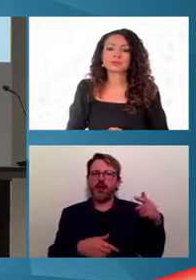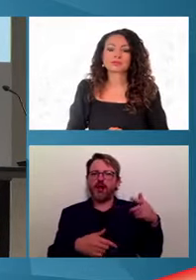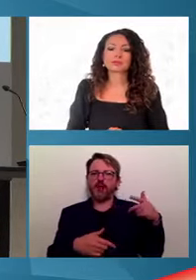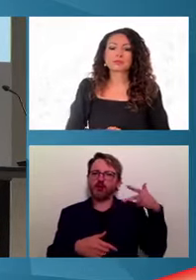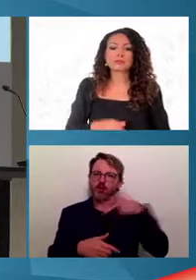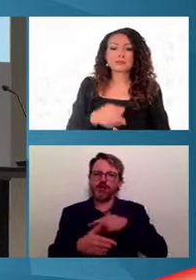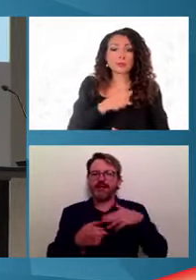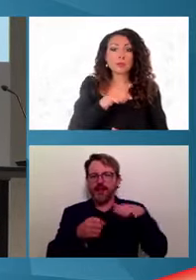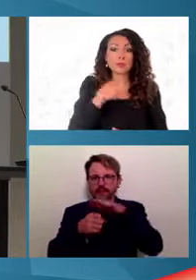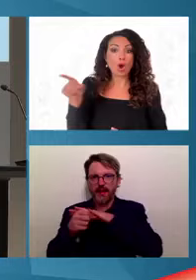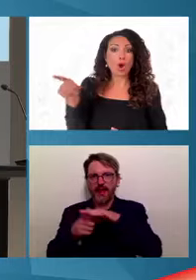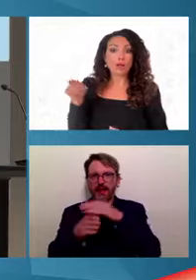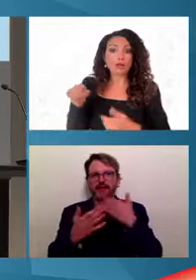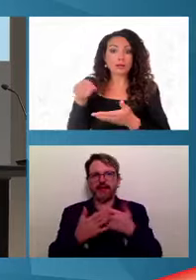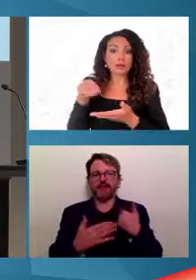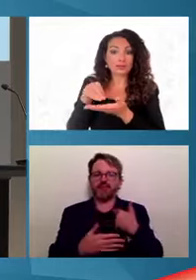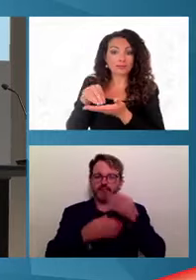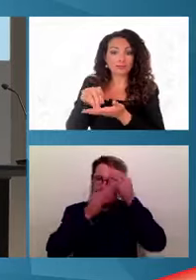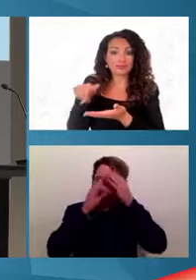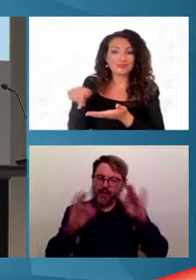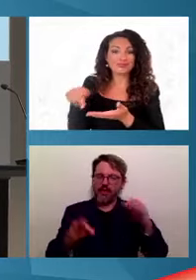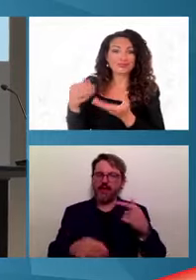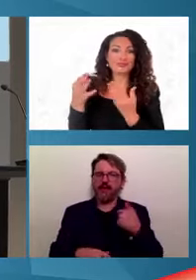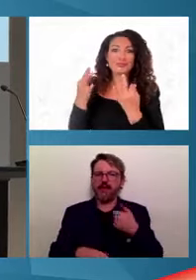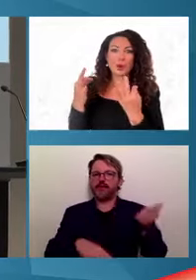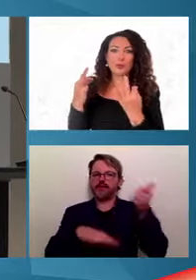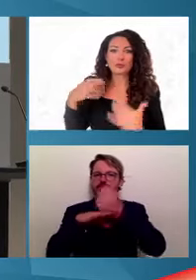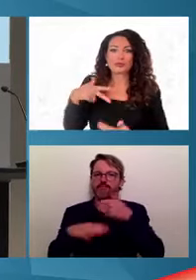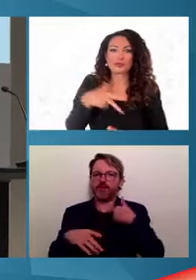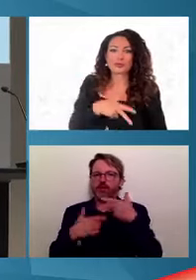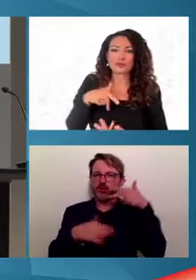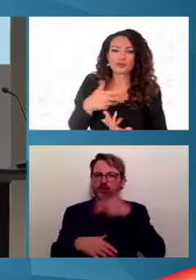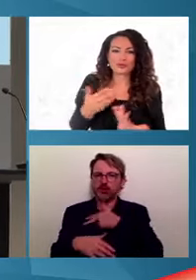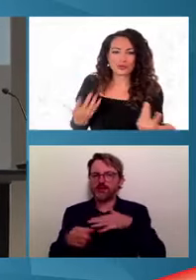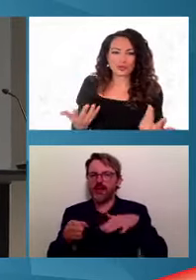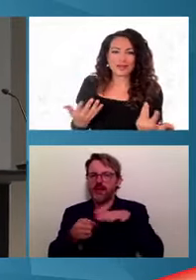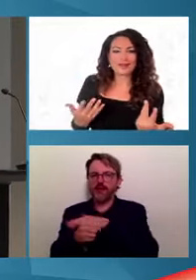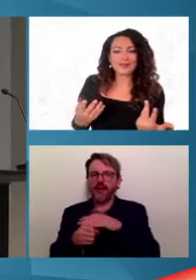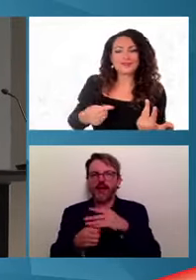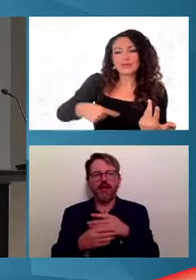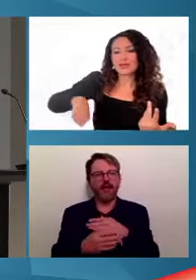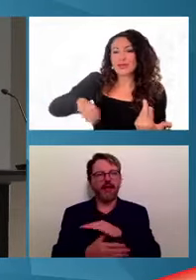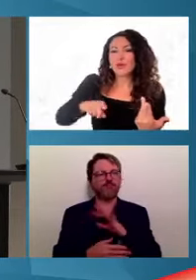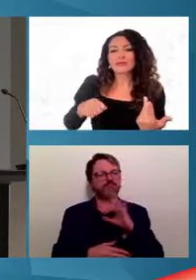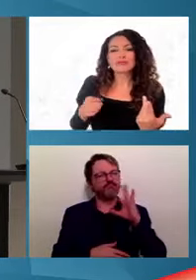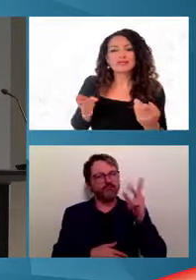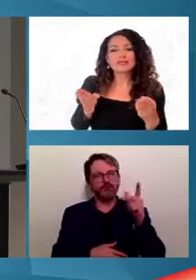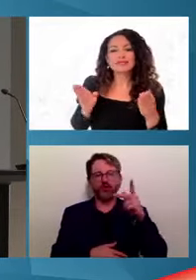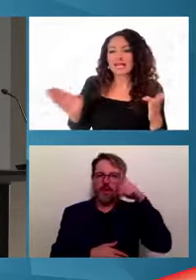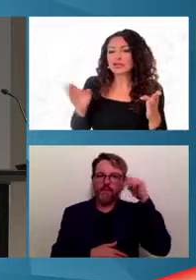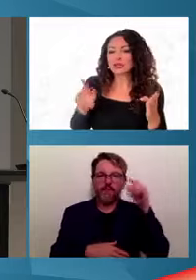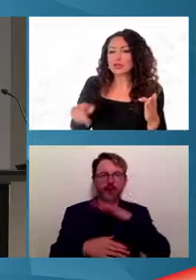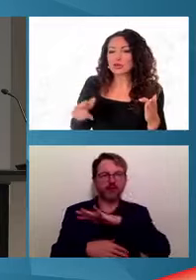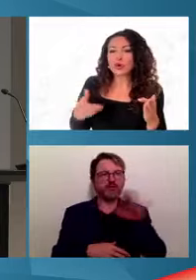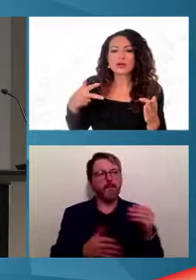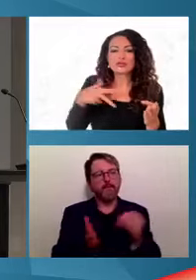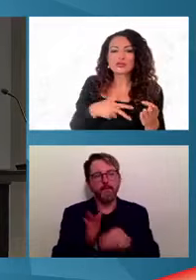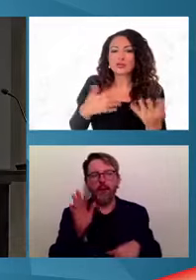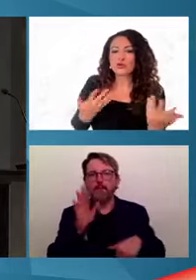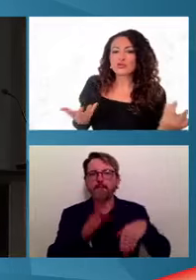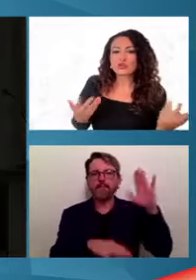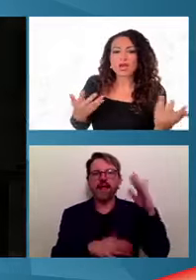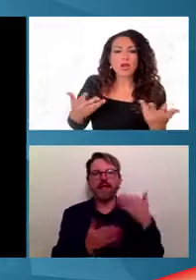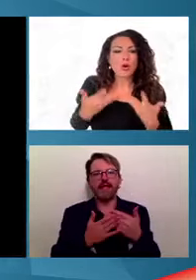dieses Sozialwesen verwalten zu dürfen. Es sind wunderbare Menschen, wir brauchen mehr davon, deshalb müssen wir ganz viel in die